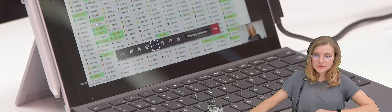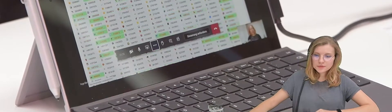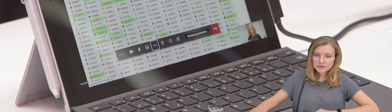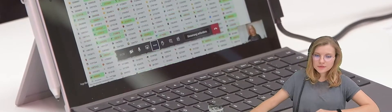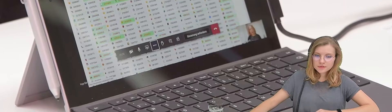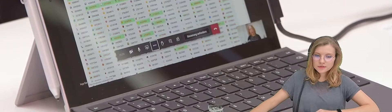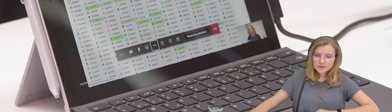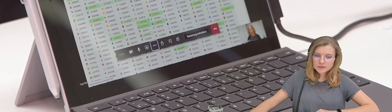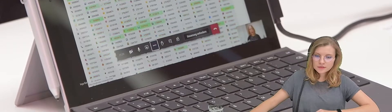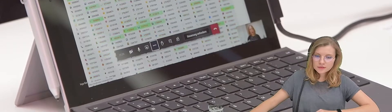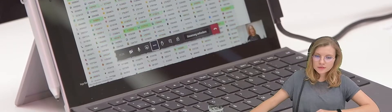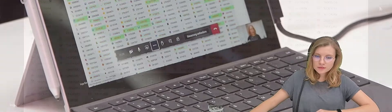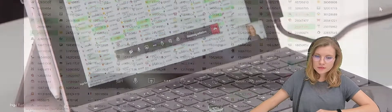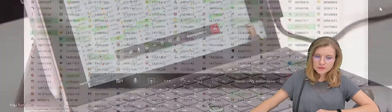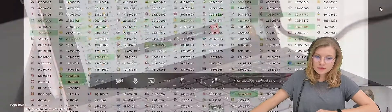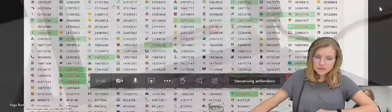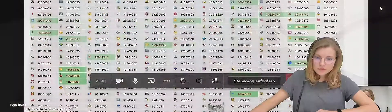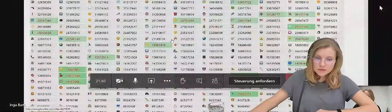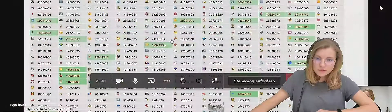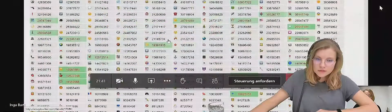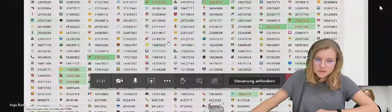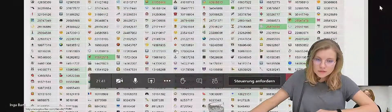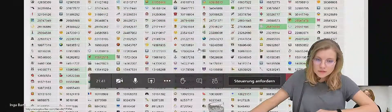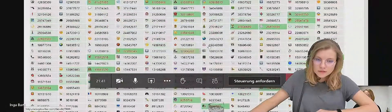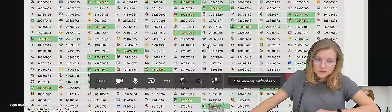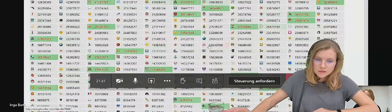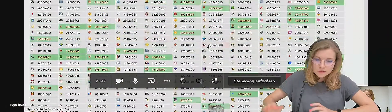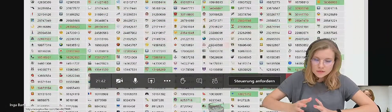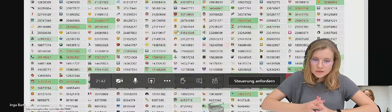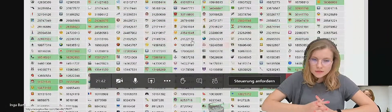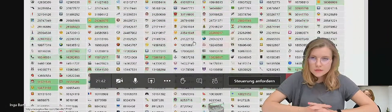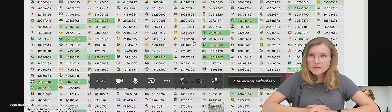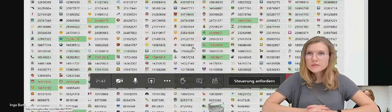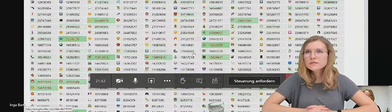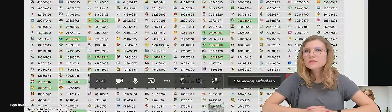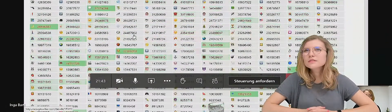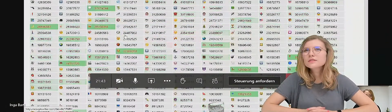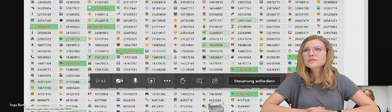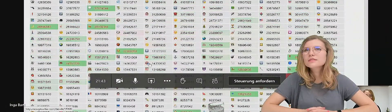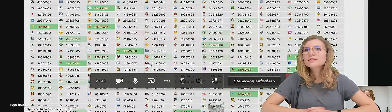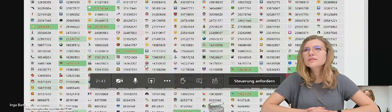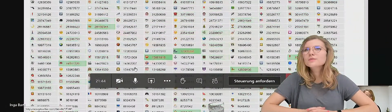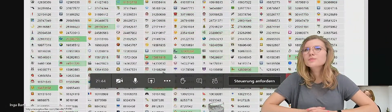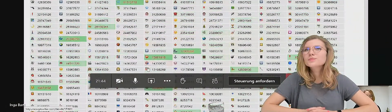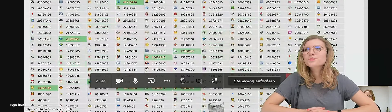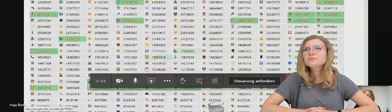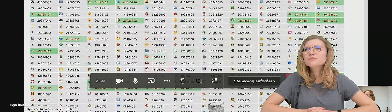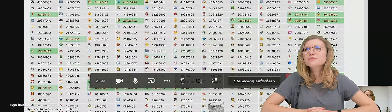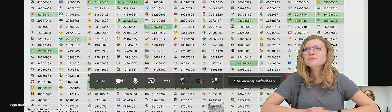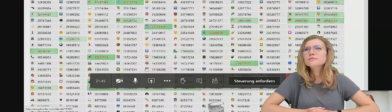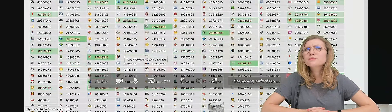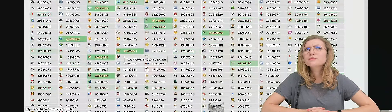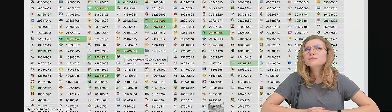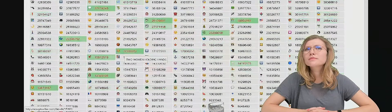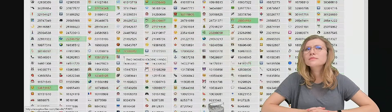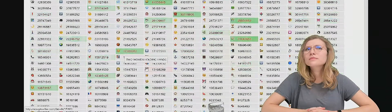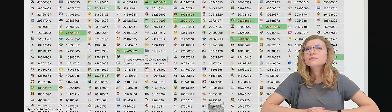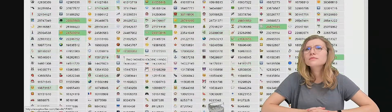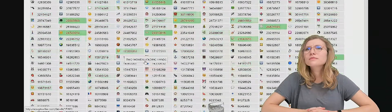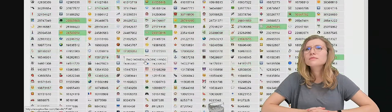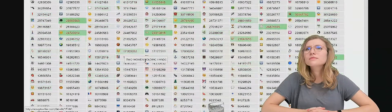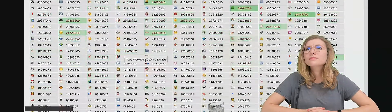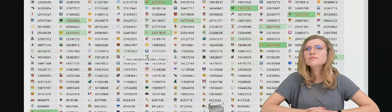sind so ganz viele blinkende Balken. Na, das ist so ein bisschen hypnotisch und auch ein bisschen verwirrend